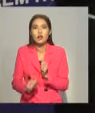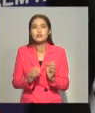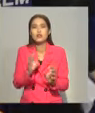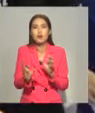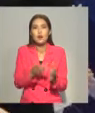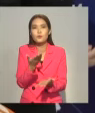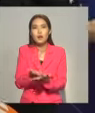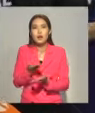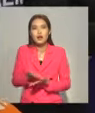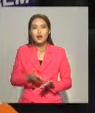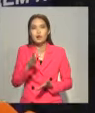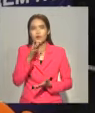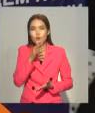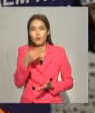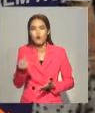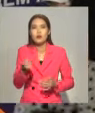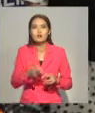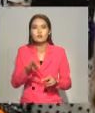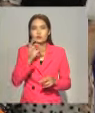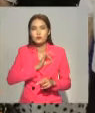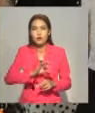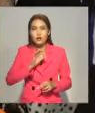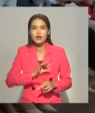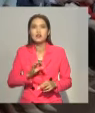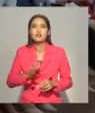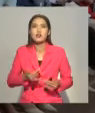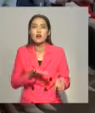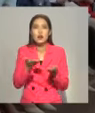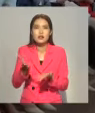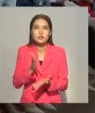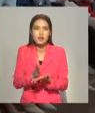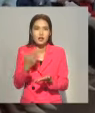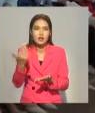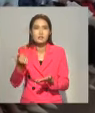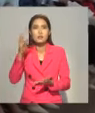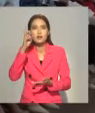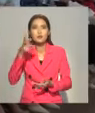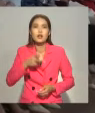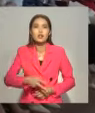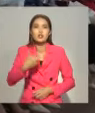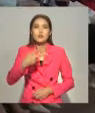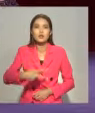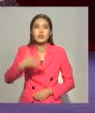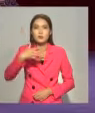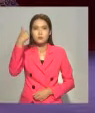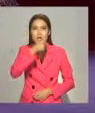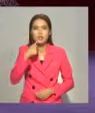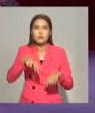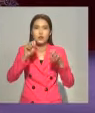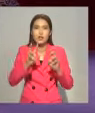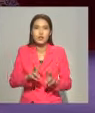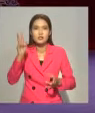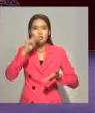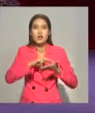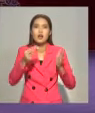әлеуметтік патронат жобасының жүзеге асу мәселелері туралы талқыландық. Бұл орайда министрлікте 2023-2025 жылдарға арналған кешенді